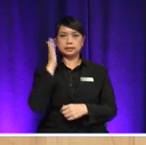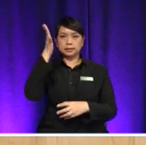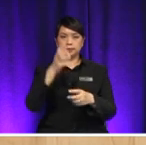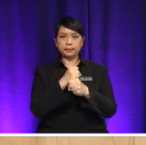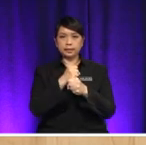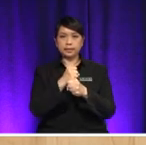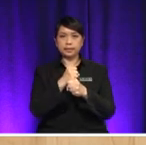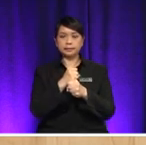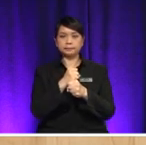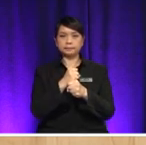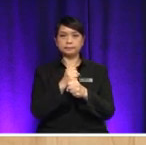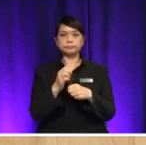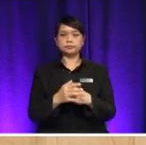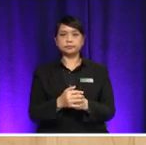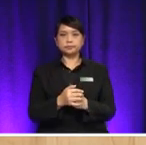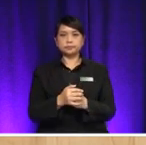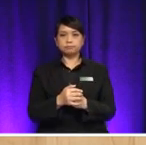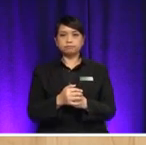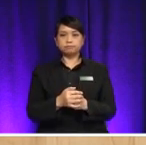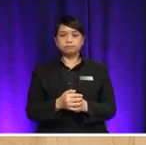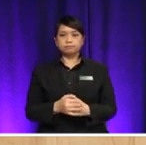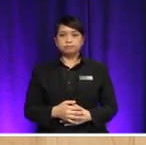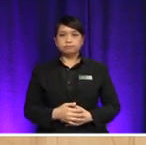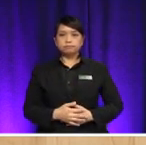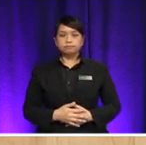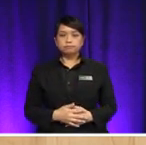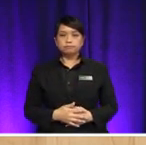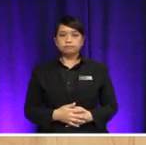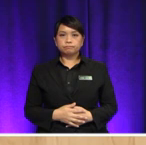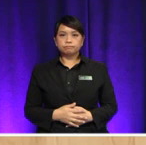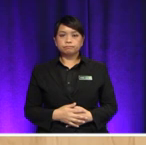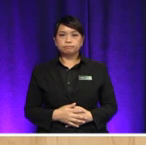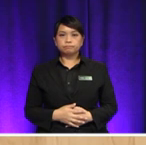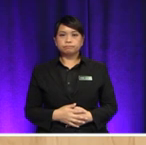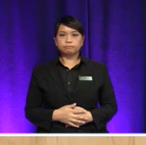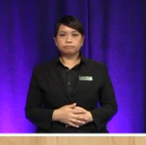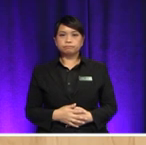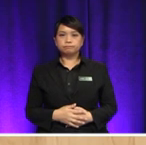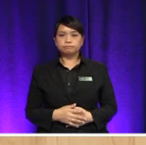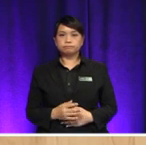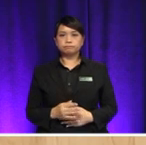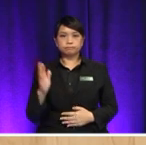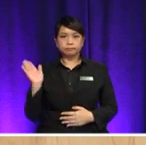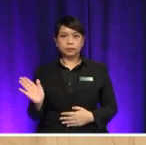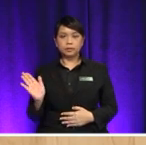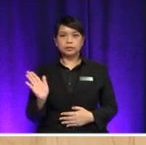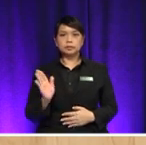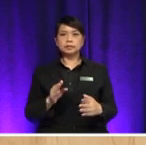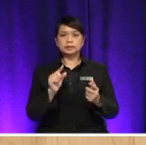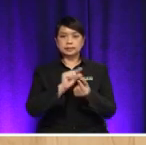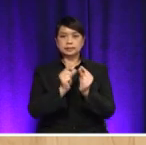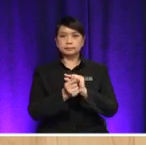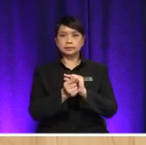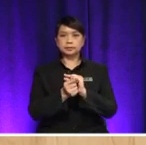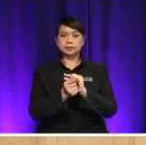pertama gantikan pada tahun 19 dan ini kita gantikan harga pada tahun 2015